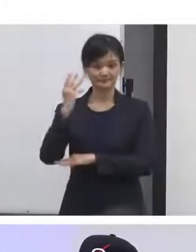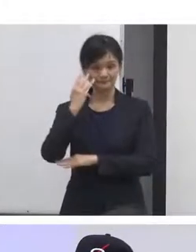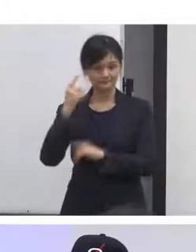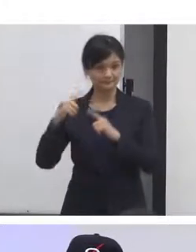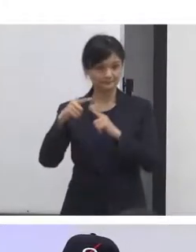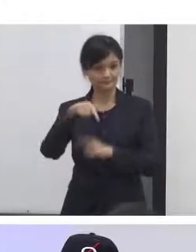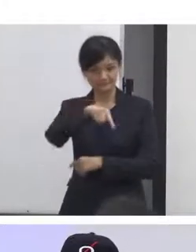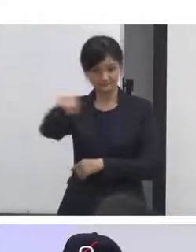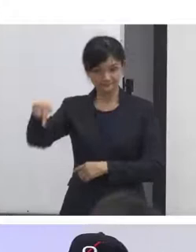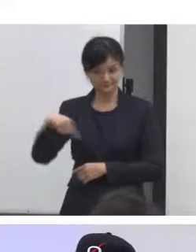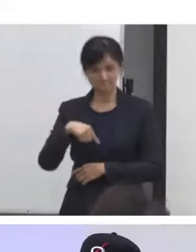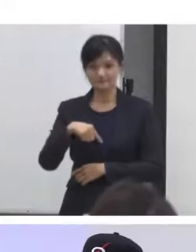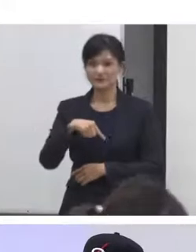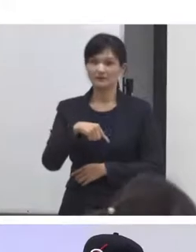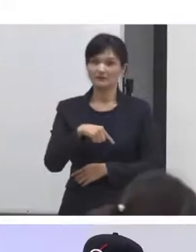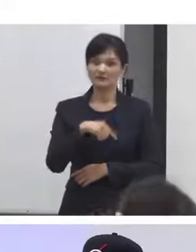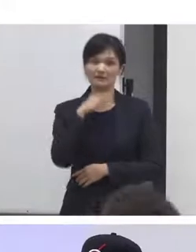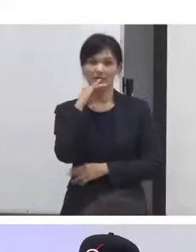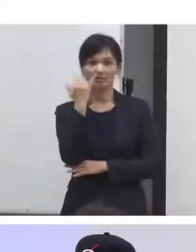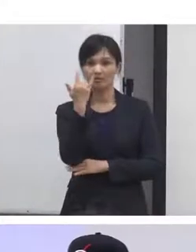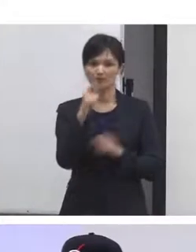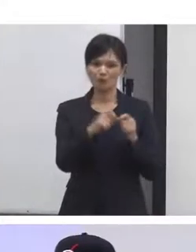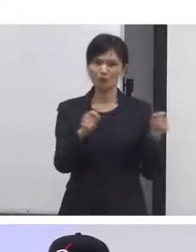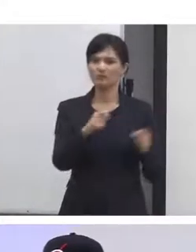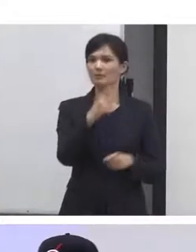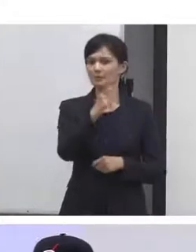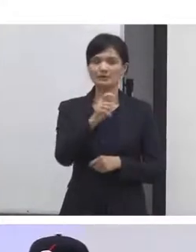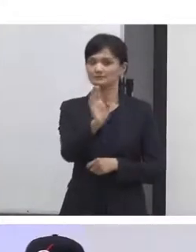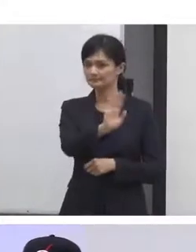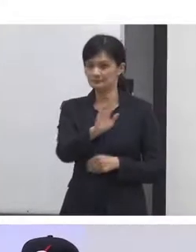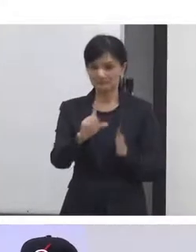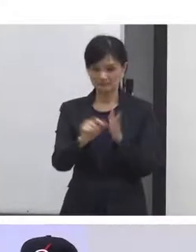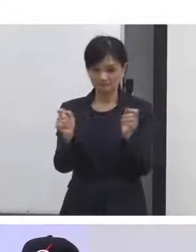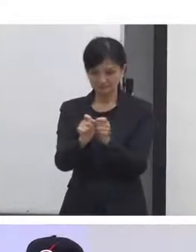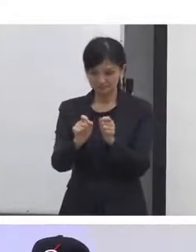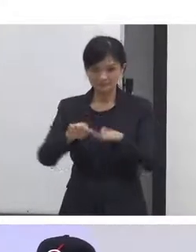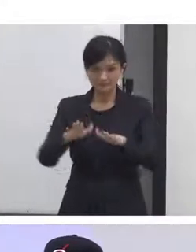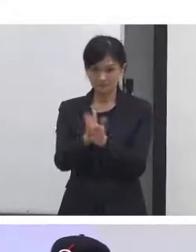他们必须要很短期内去产生亮点，就让你看